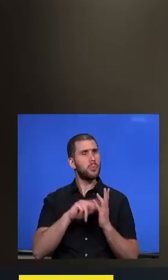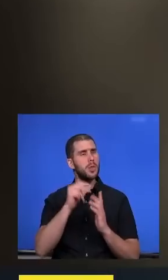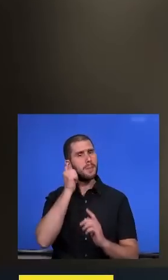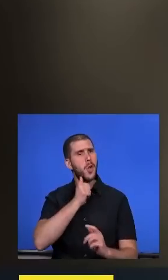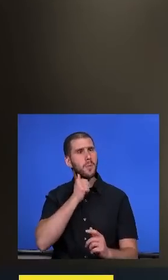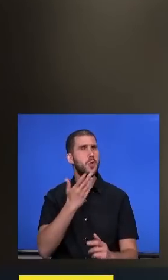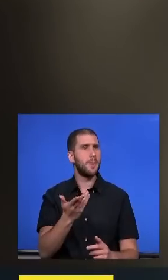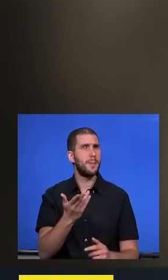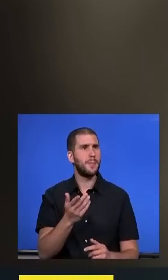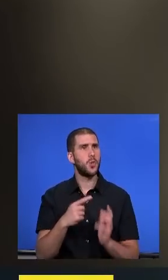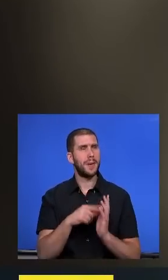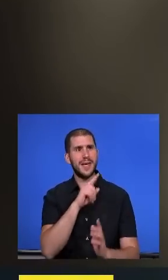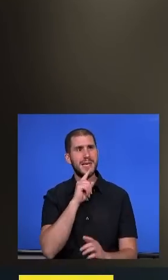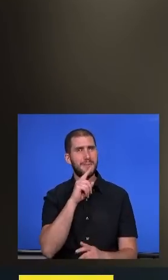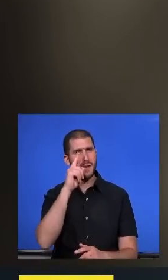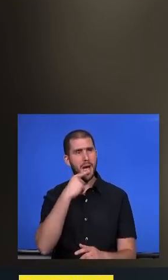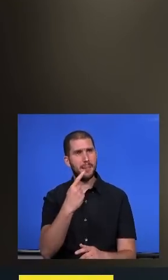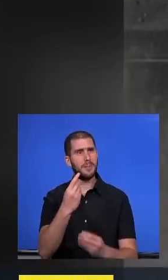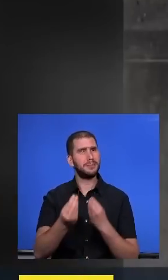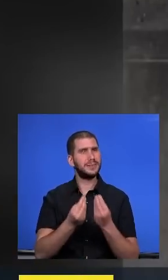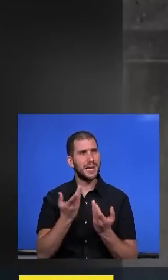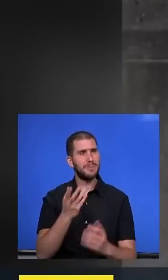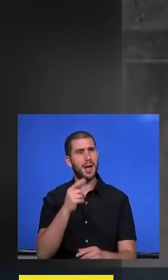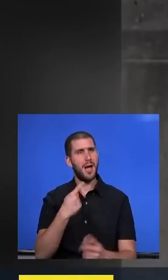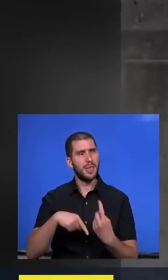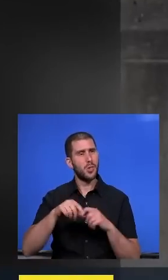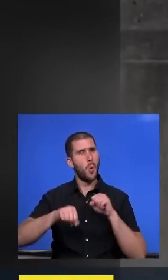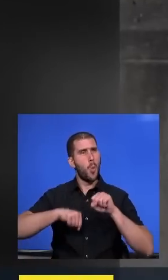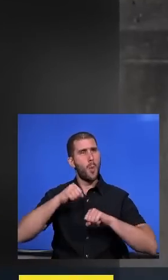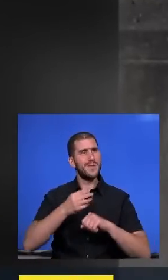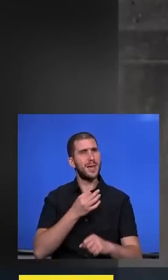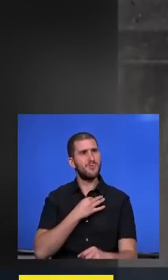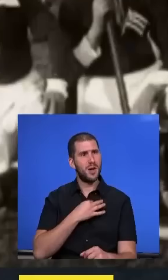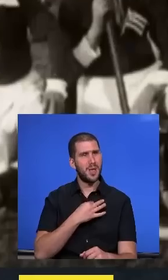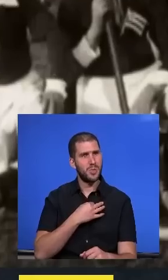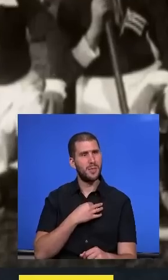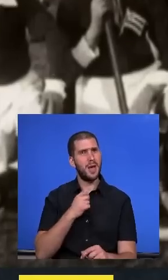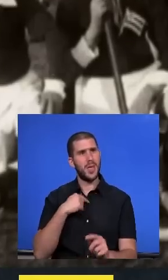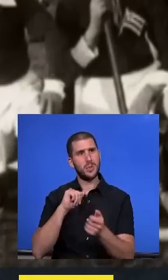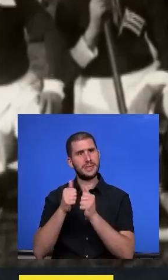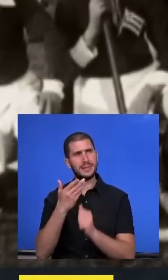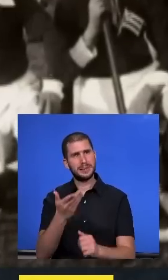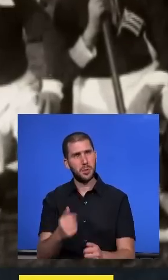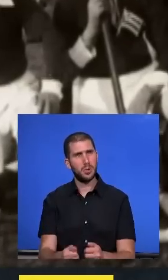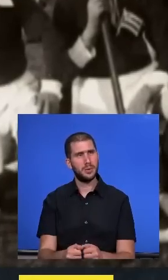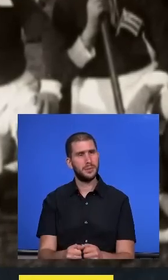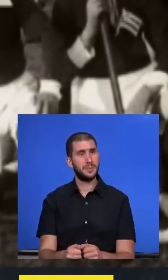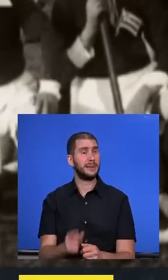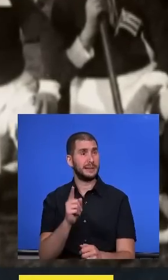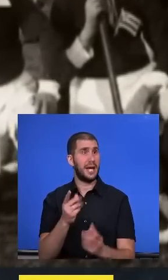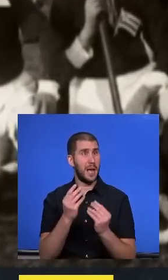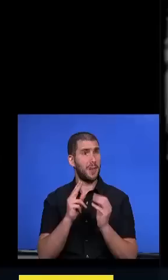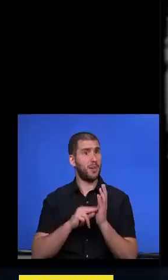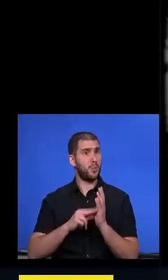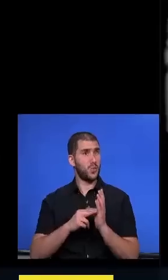היום-יום. הנה אמא ואבא משחקים, הנה אנחנו ליד האופניים שלנו, ואנחנו בספורט, שזה הרבה